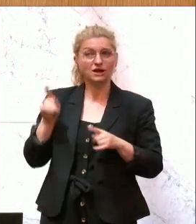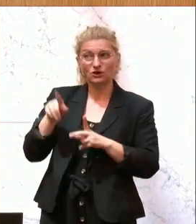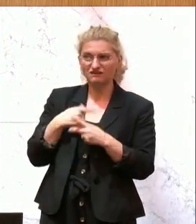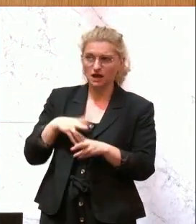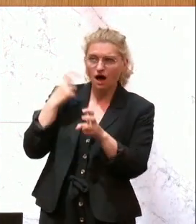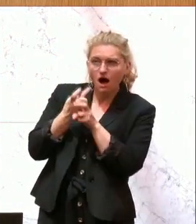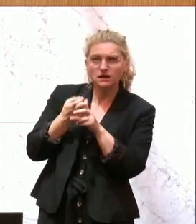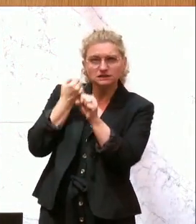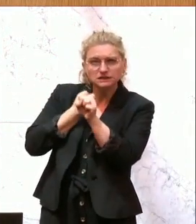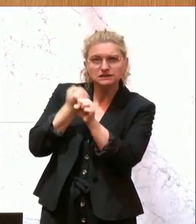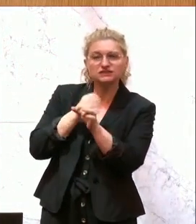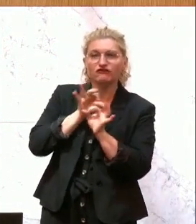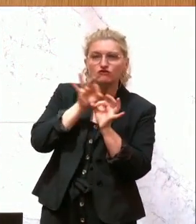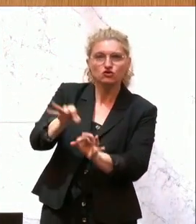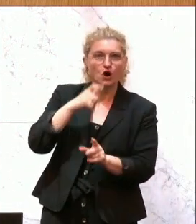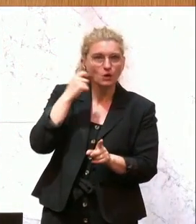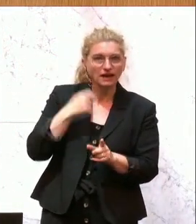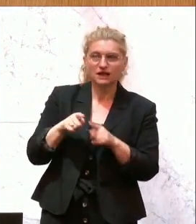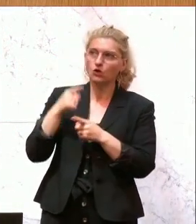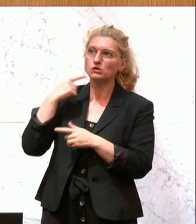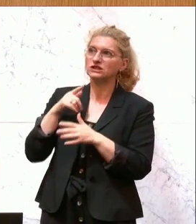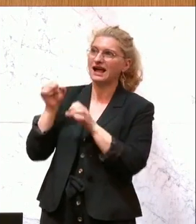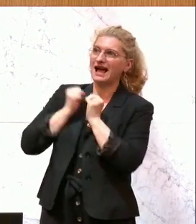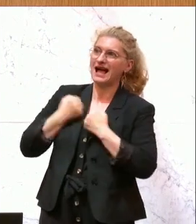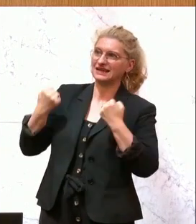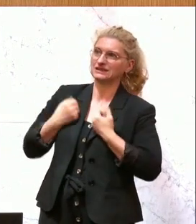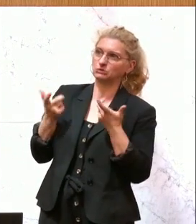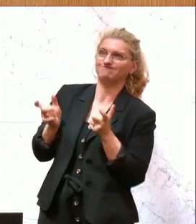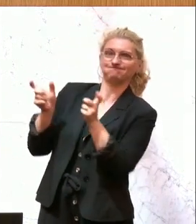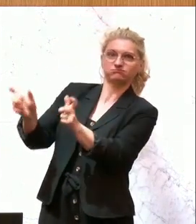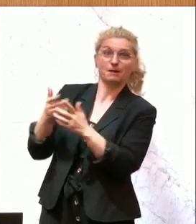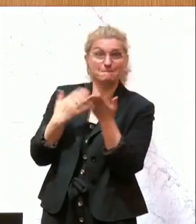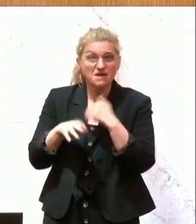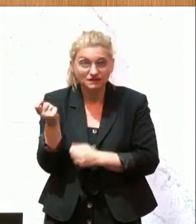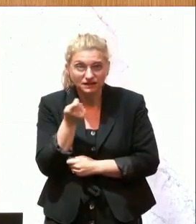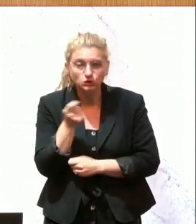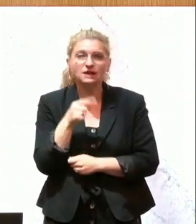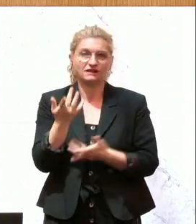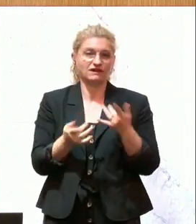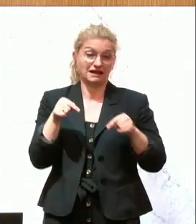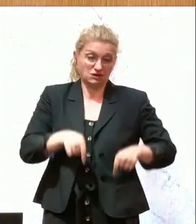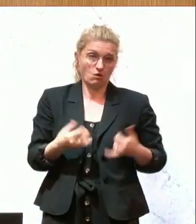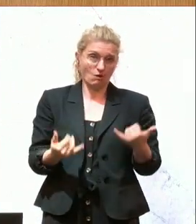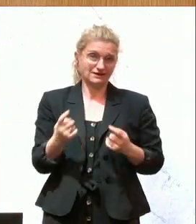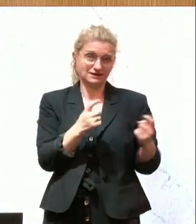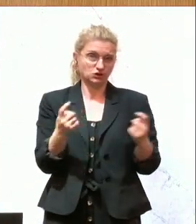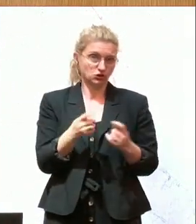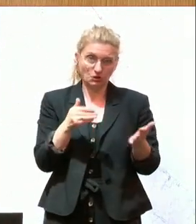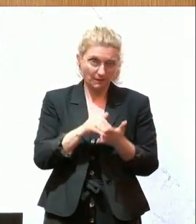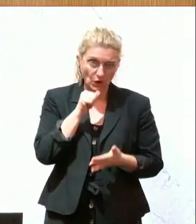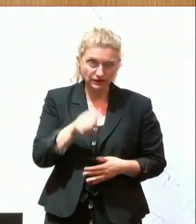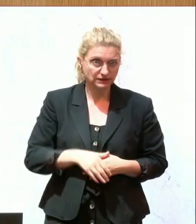zur Unterstützung der Ukraine und zur Eindämmung der russischen Aggression mit Sanktionen, hätten wir vielleicht diese Diskussion jetzt gar nicht